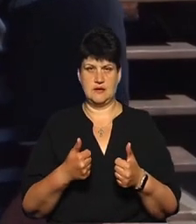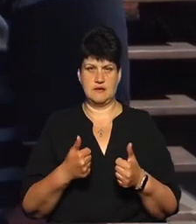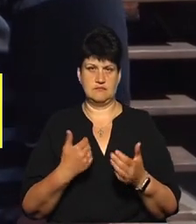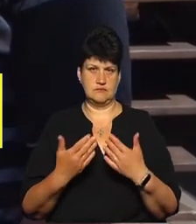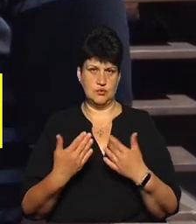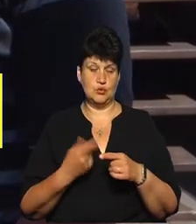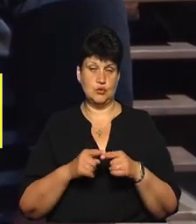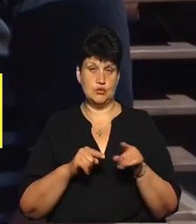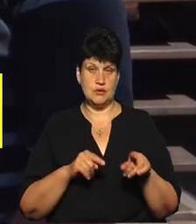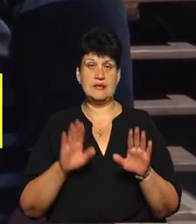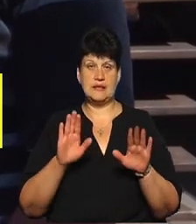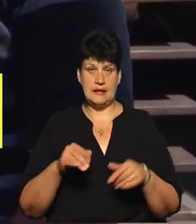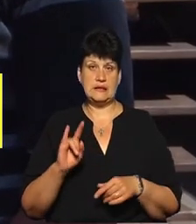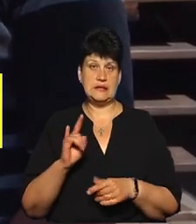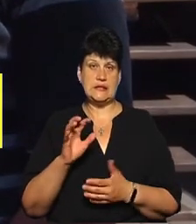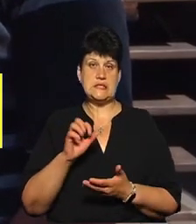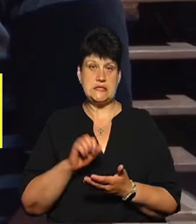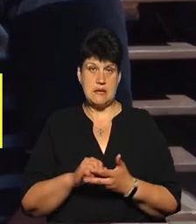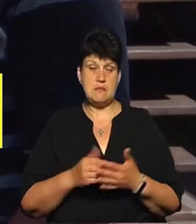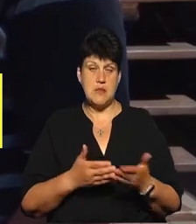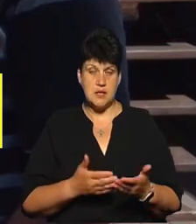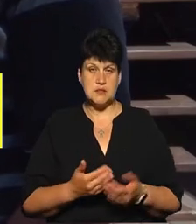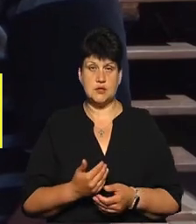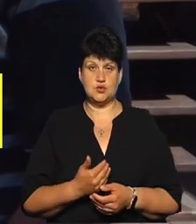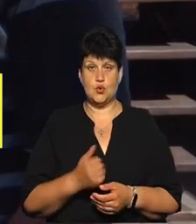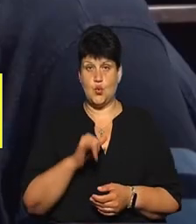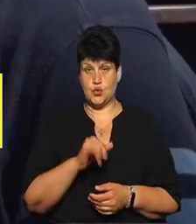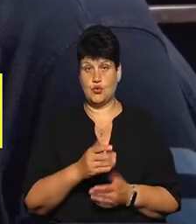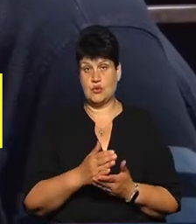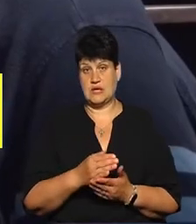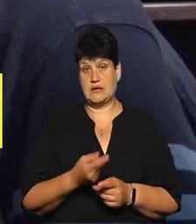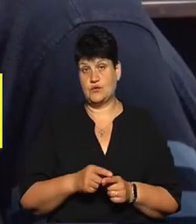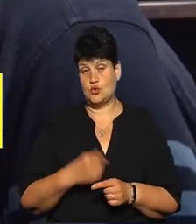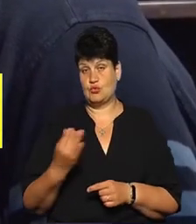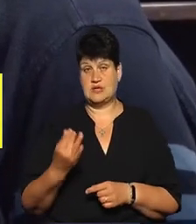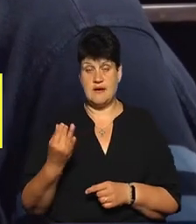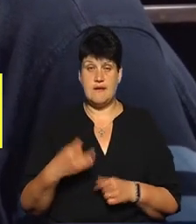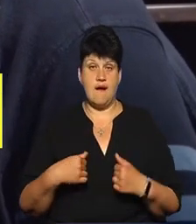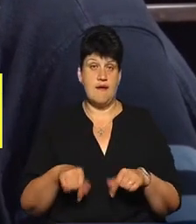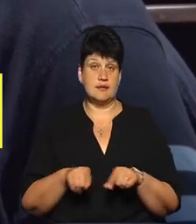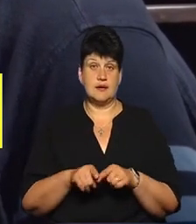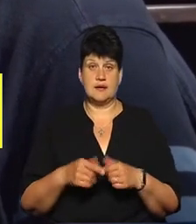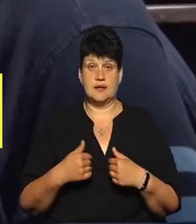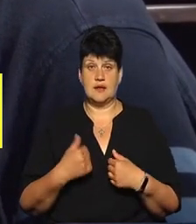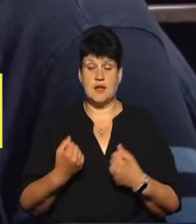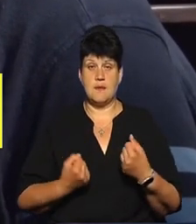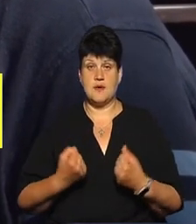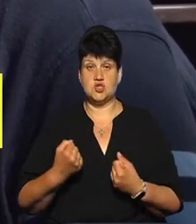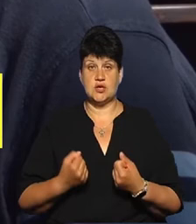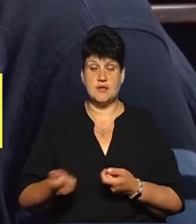Нехай дитина займається, якщо тим більше, якщо в нього є для цього інтерес. А так я на машині підвіз